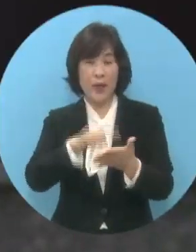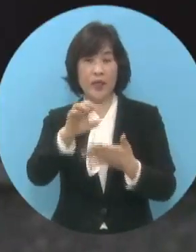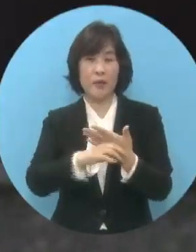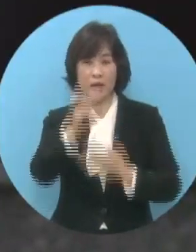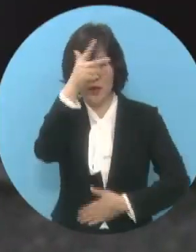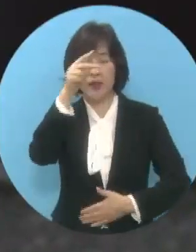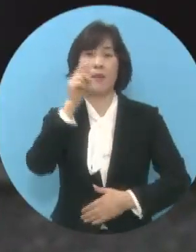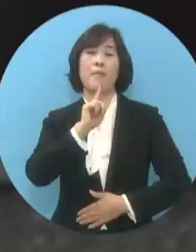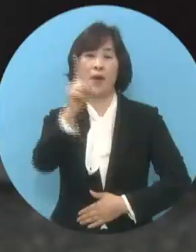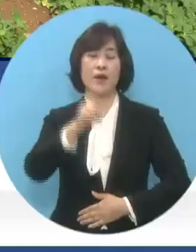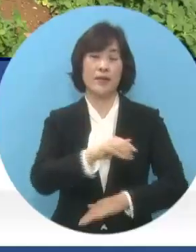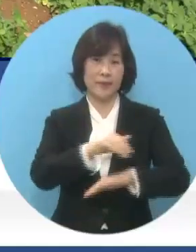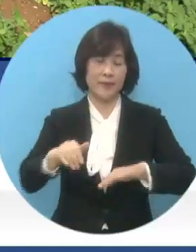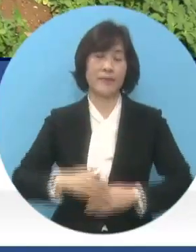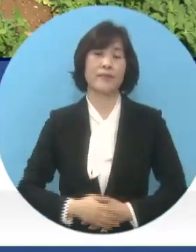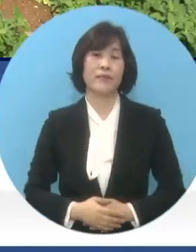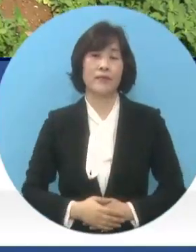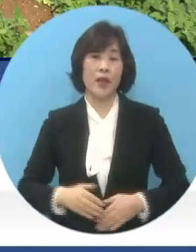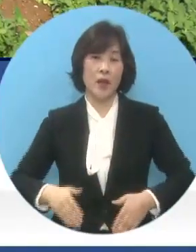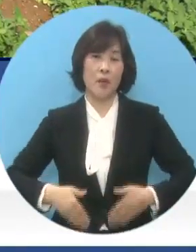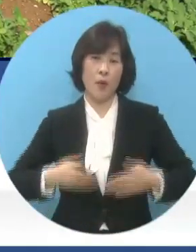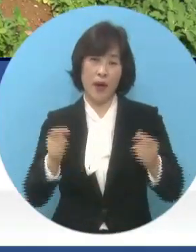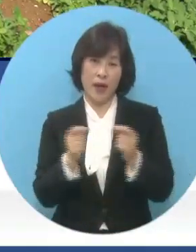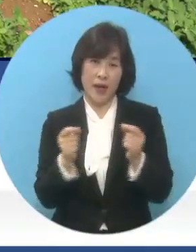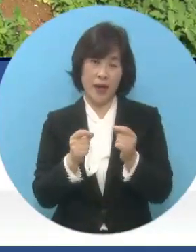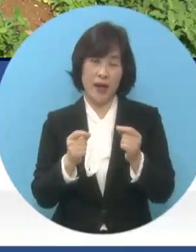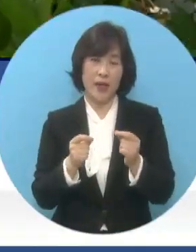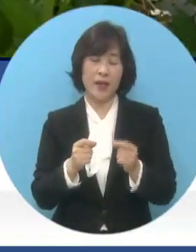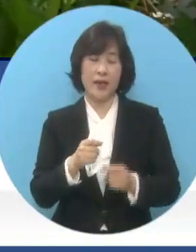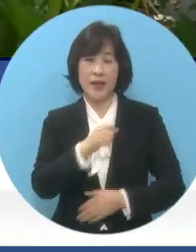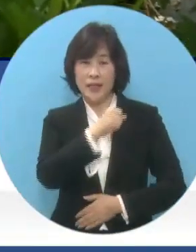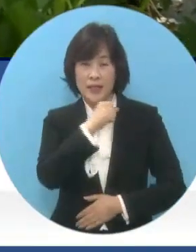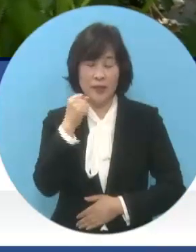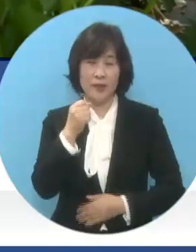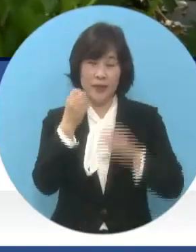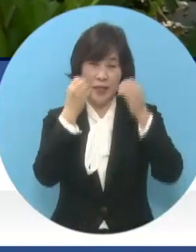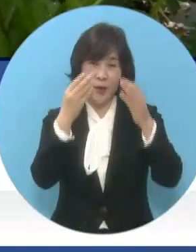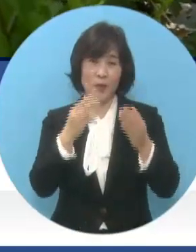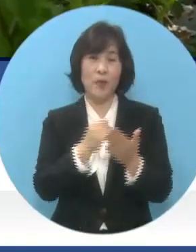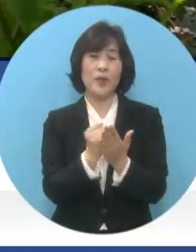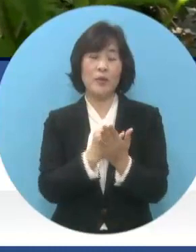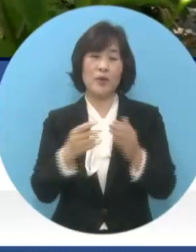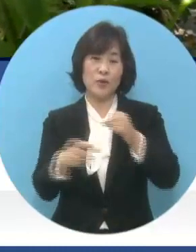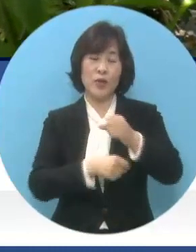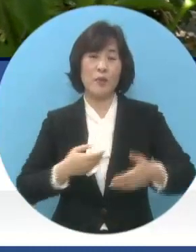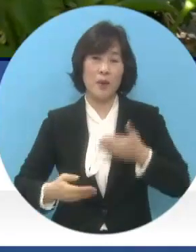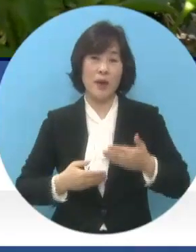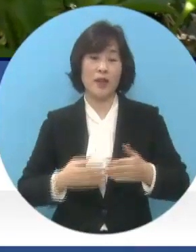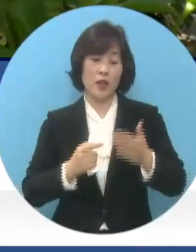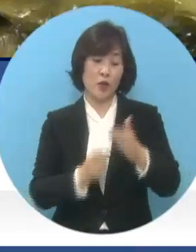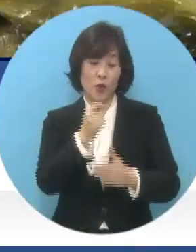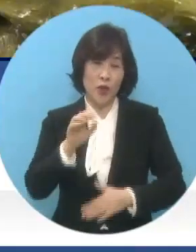의뢰할 방침입니다. 봄의 문턱을 넘어서면서 상큼한 봄나물 수확이 한창입니다. 전남